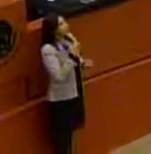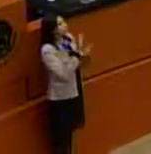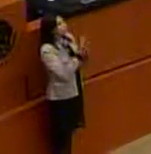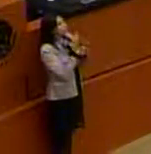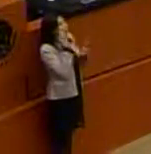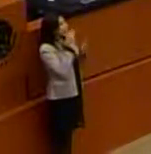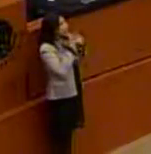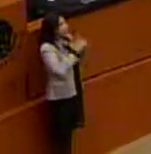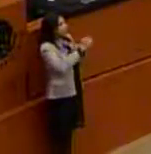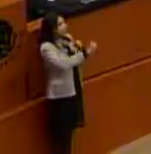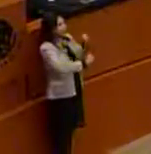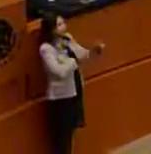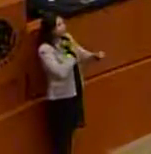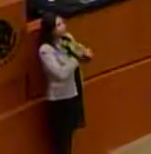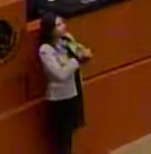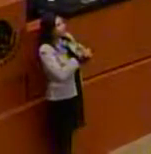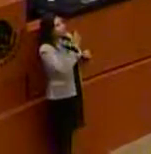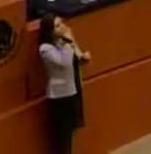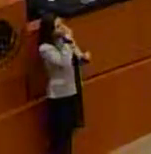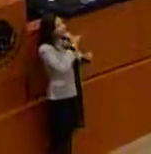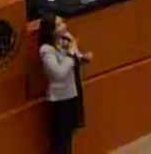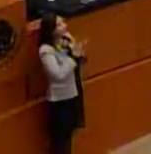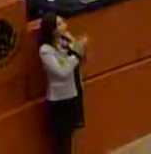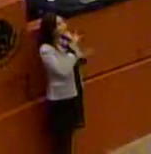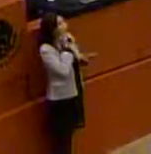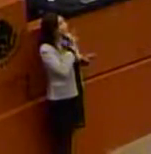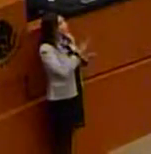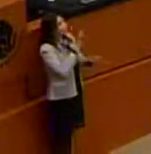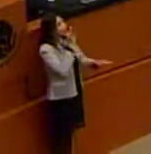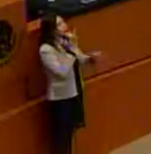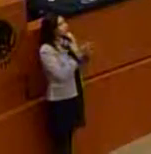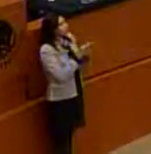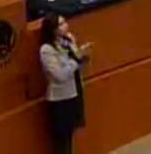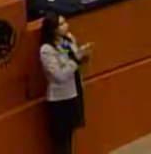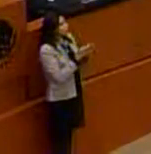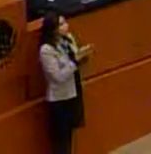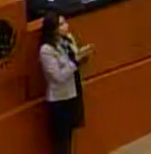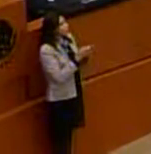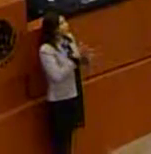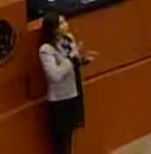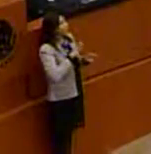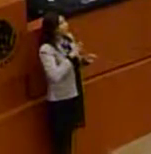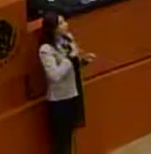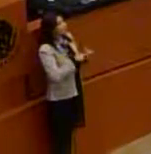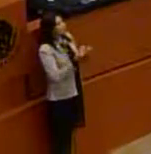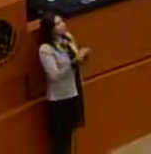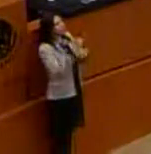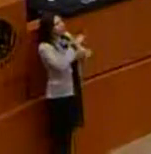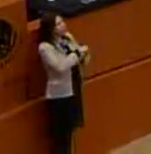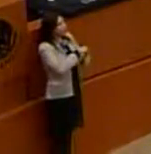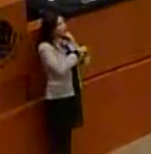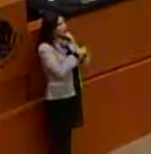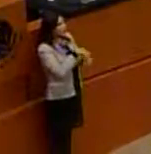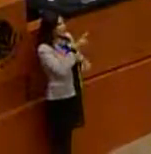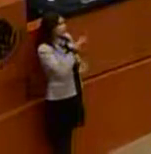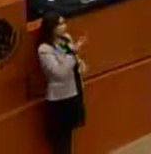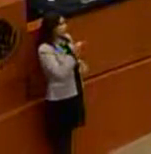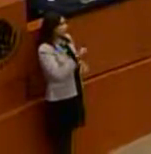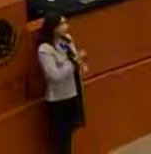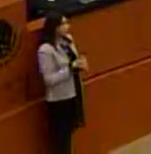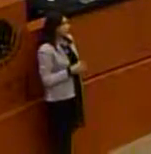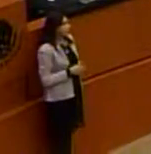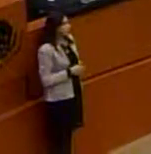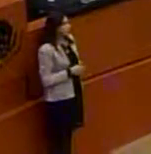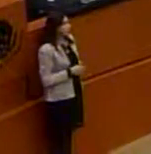voir sa mise en pratique se concrétiser. Notre processus politique est très lent, entre autres à cause de ces instruments de